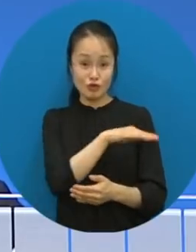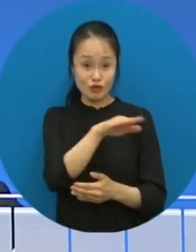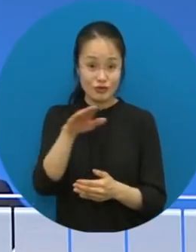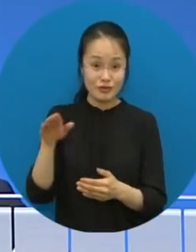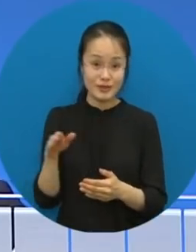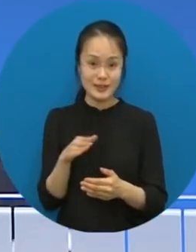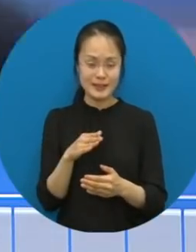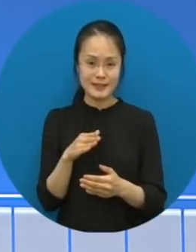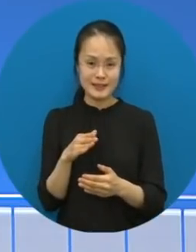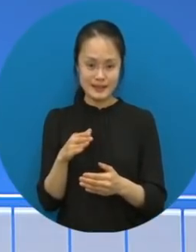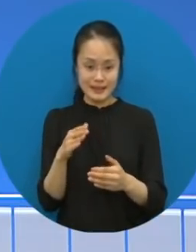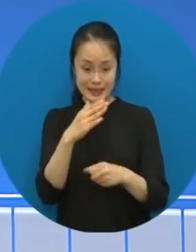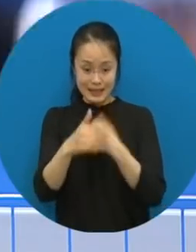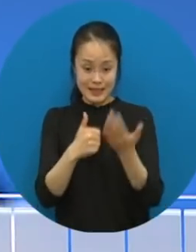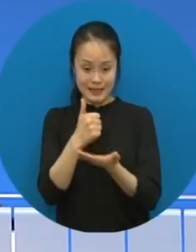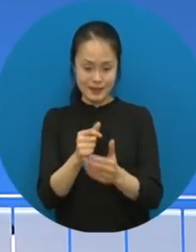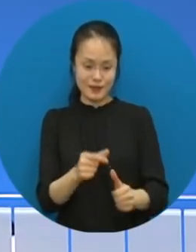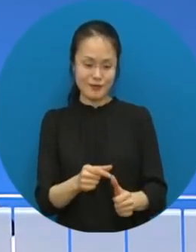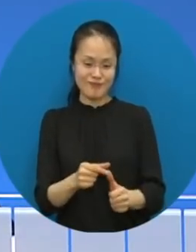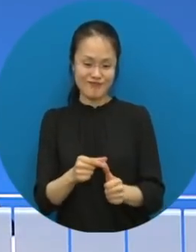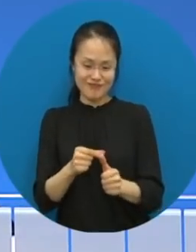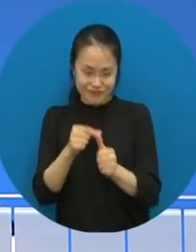하나님께서 들어 쓰시는 것이라 선포합니다.